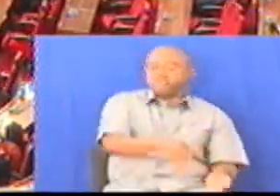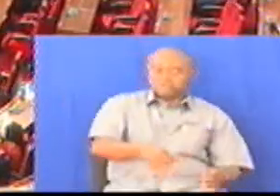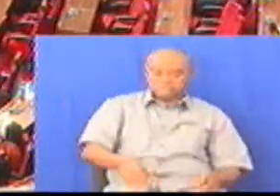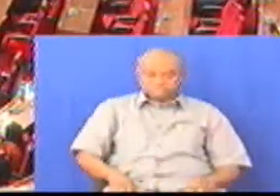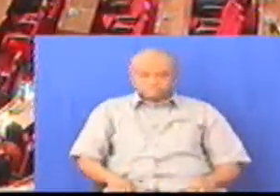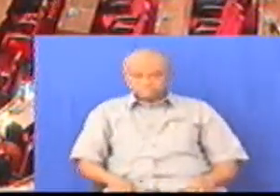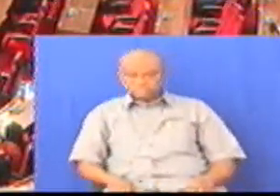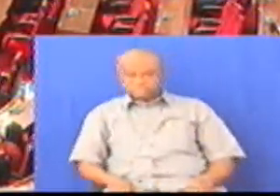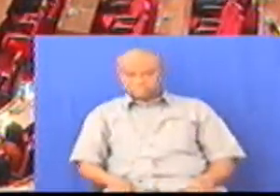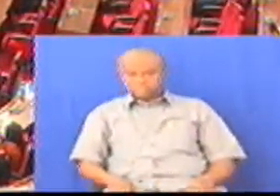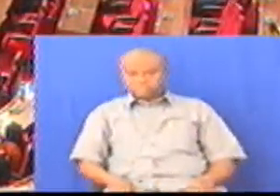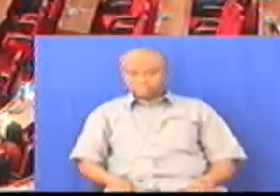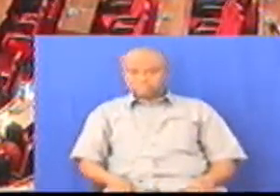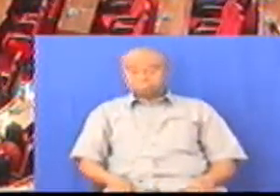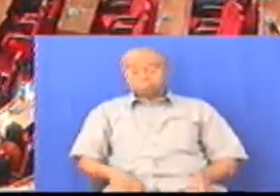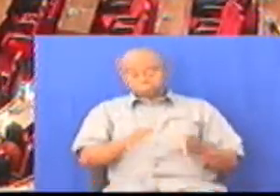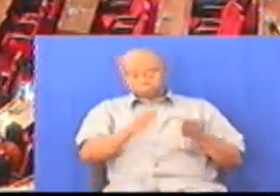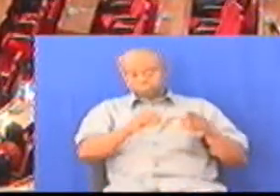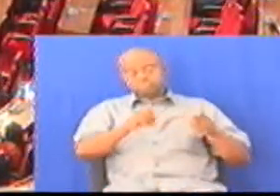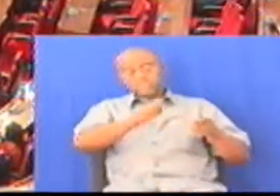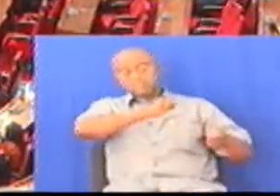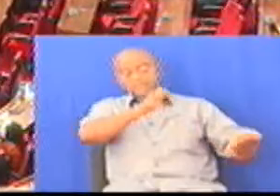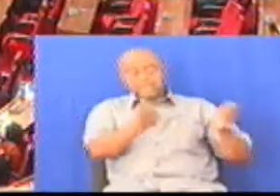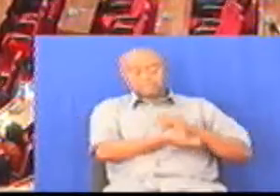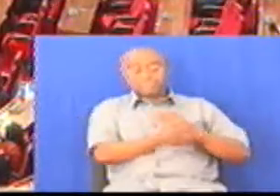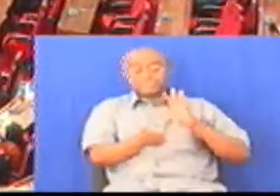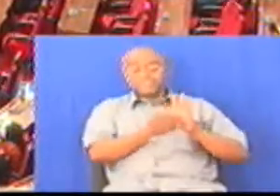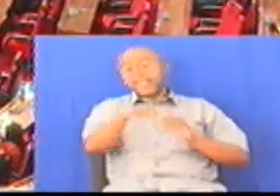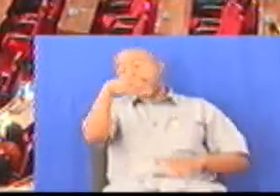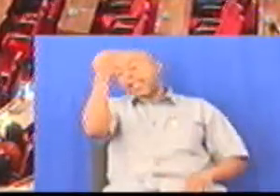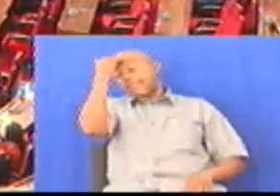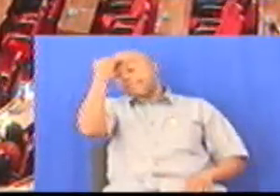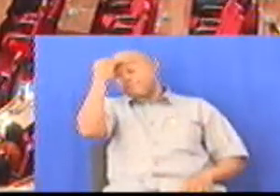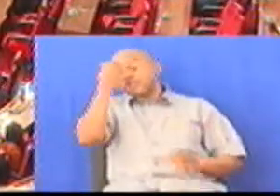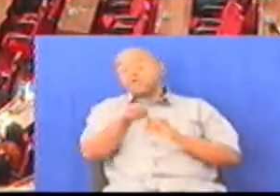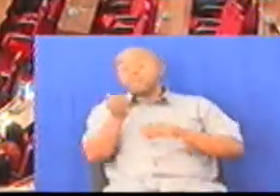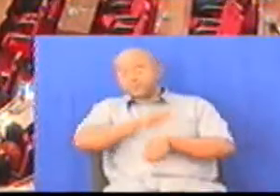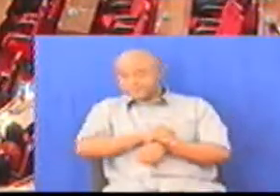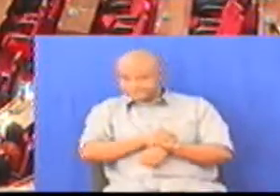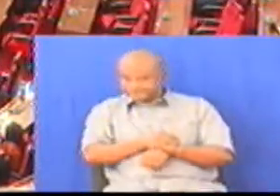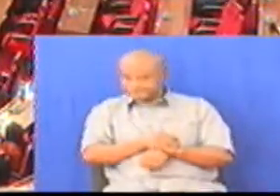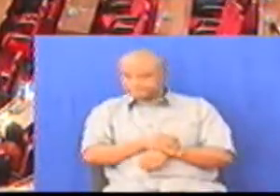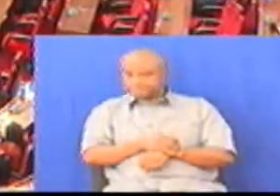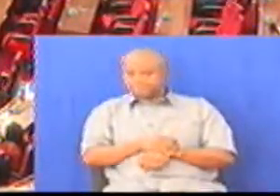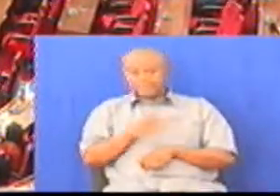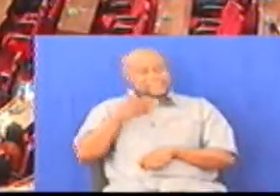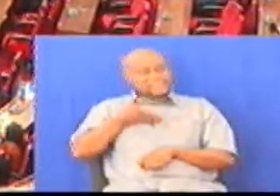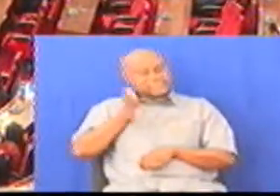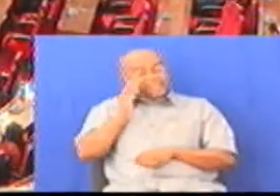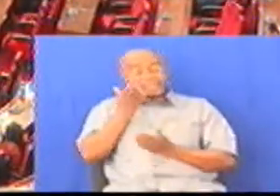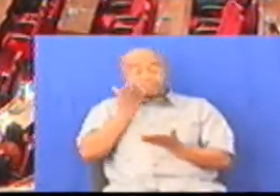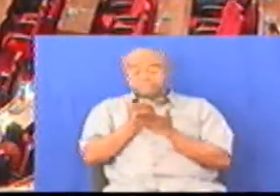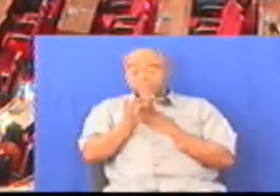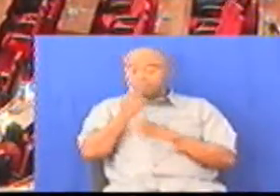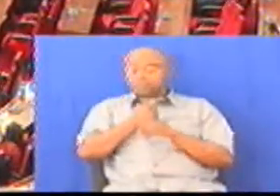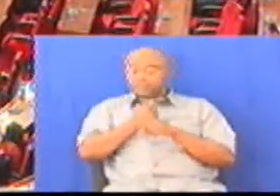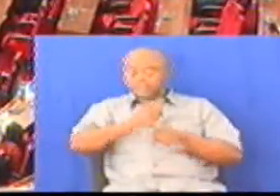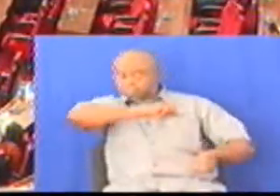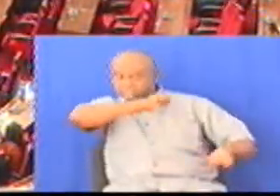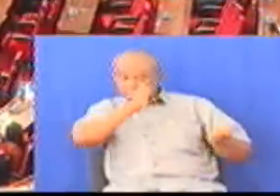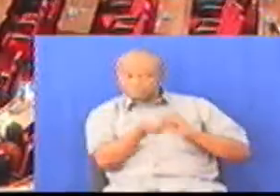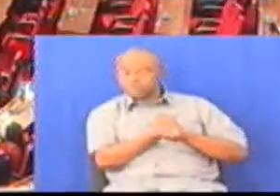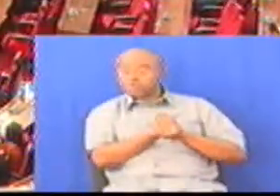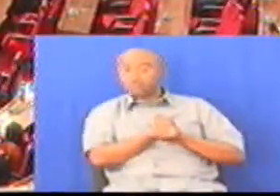Marekebisho ya sheria ya elimu na mafunzo ya ustadi sura ya 82. Mheshimiwa Spika, serikali inapendekeza kufanya marekebisho ya sheria